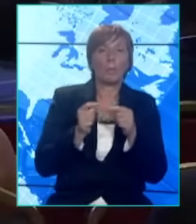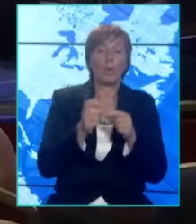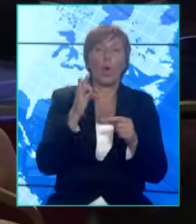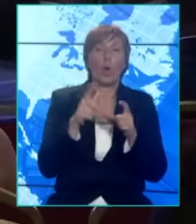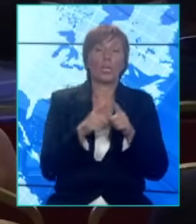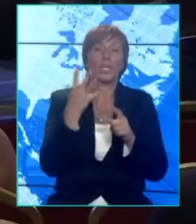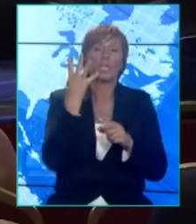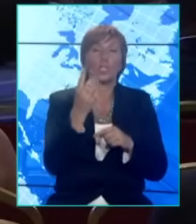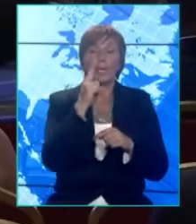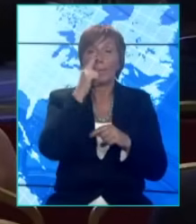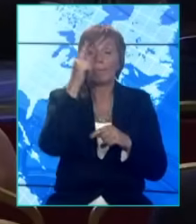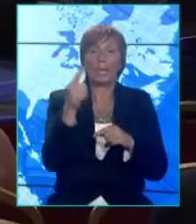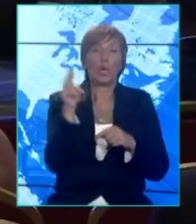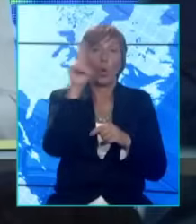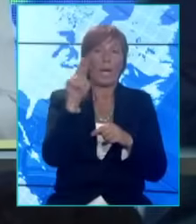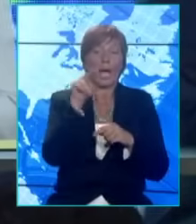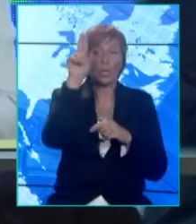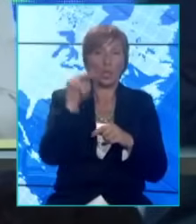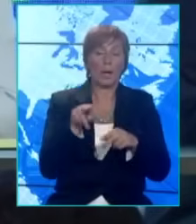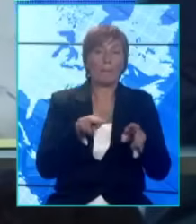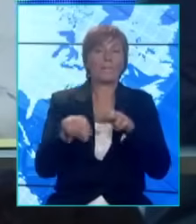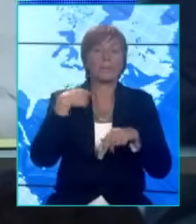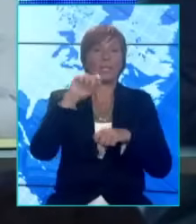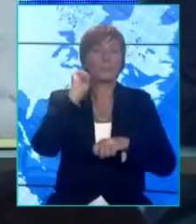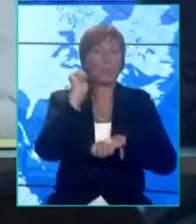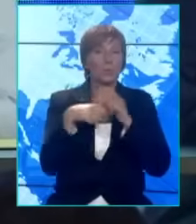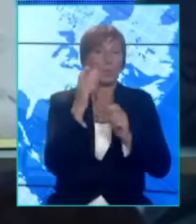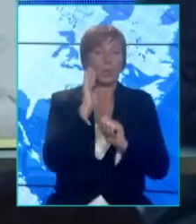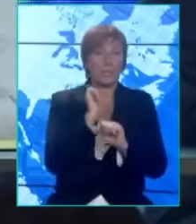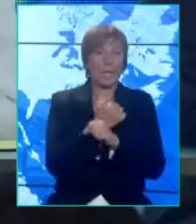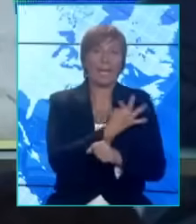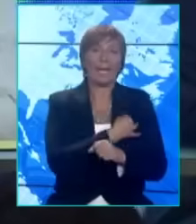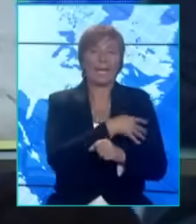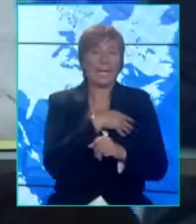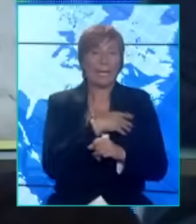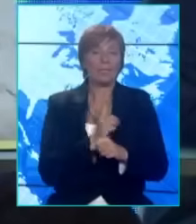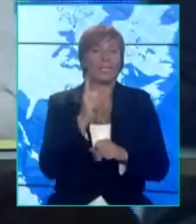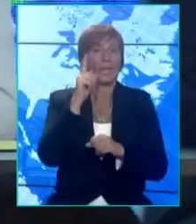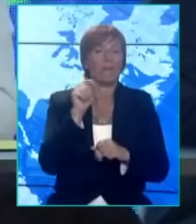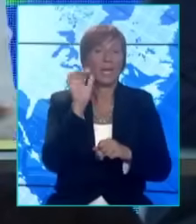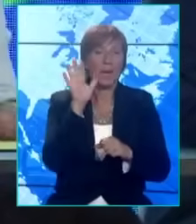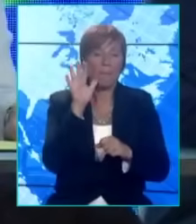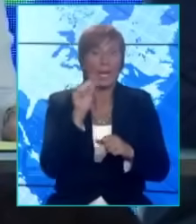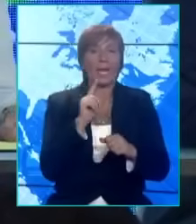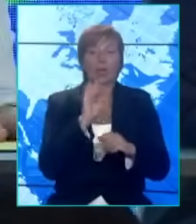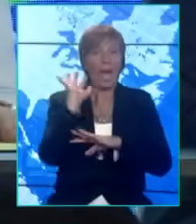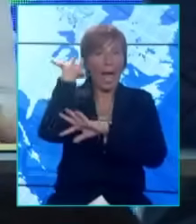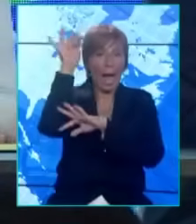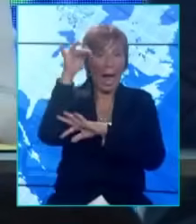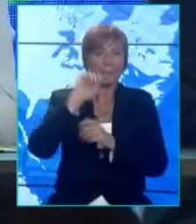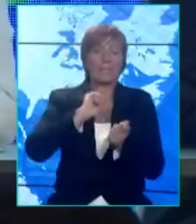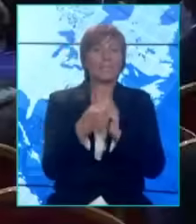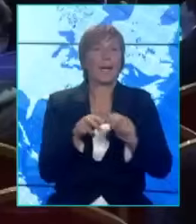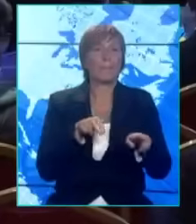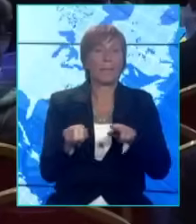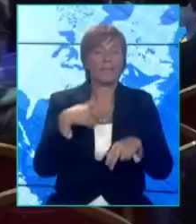od 4 miliona dolara. Ministri vanjskih poslova Bosne i Hercegovine, Hrvatske, Sjeverne Makedonije i Albanije, zamjenik